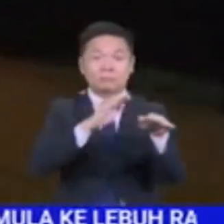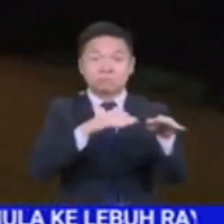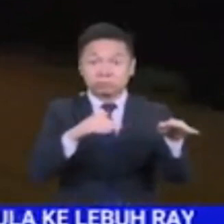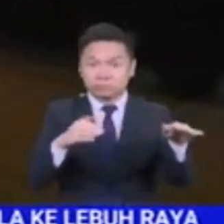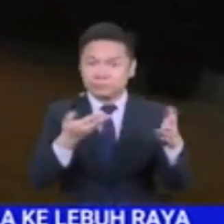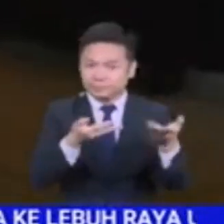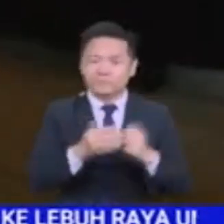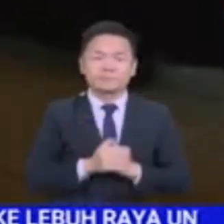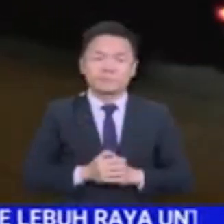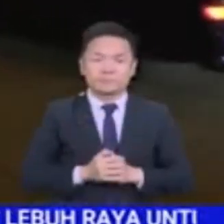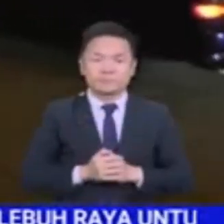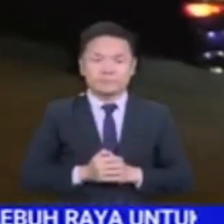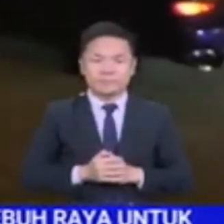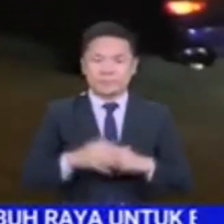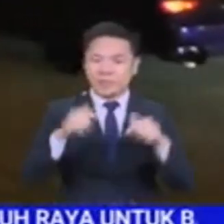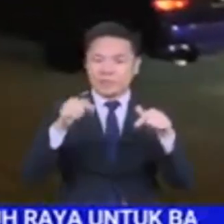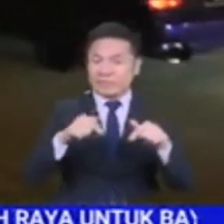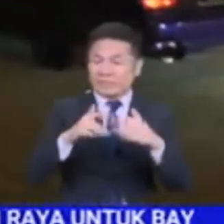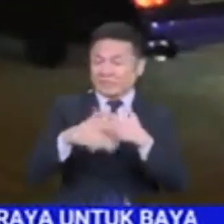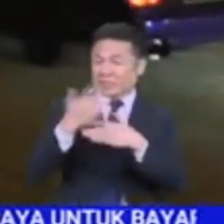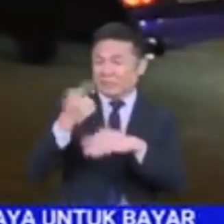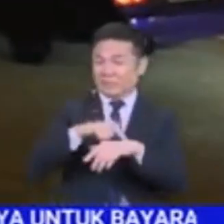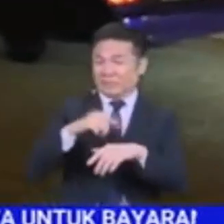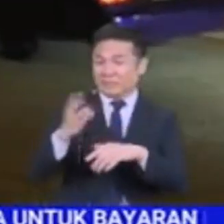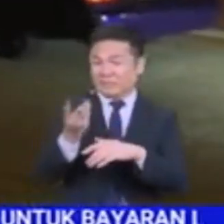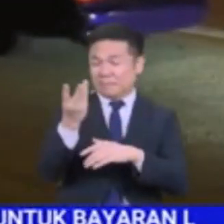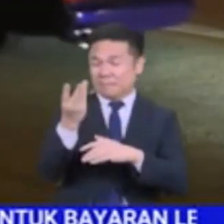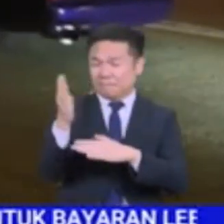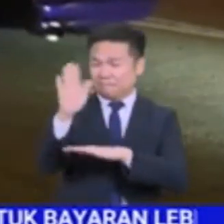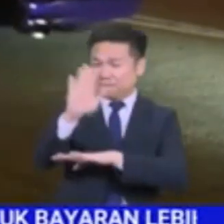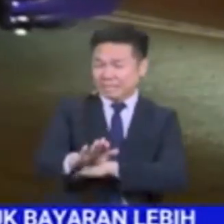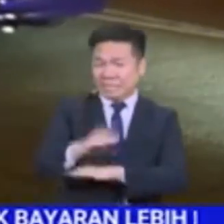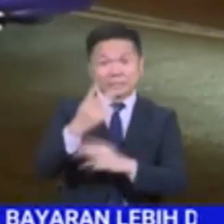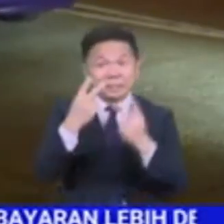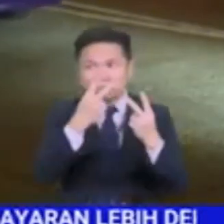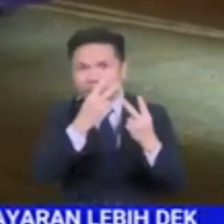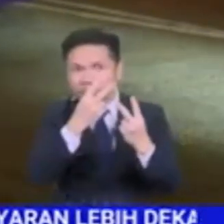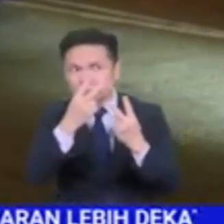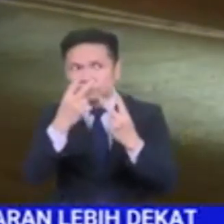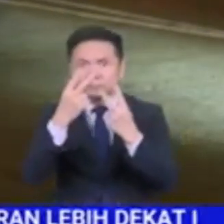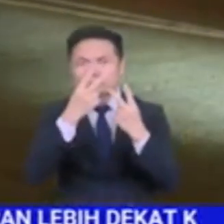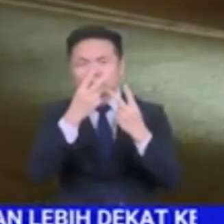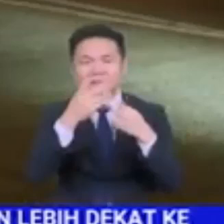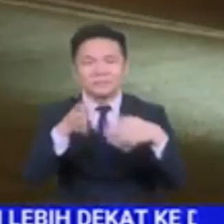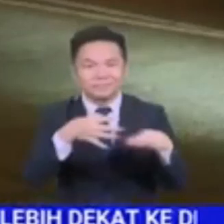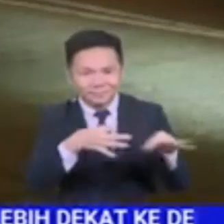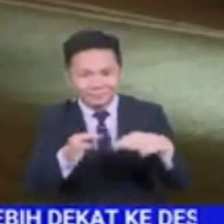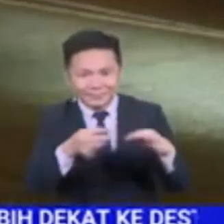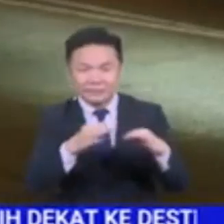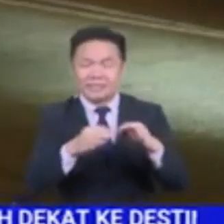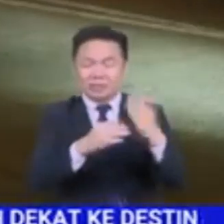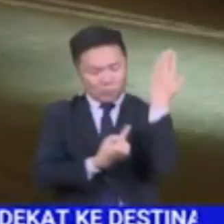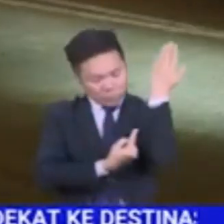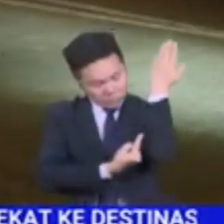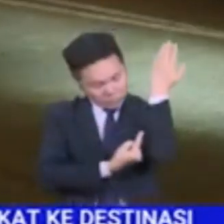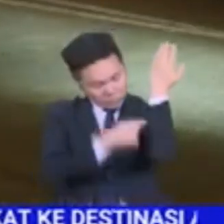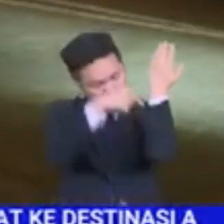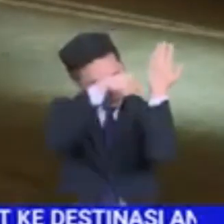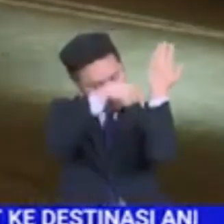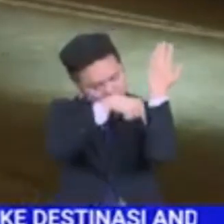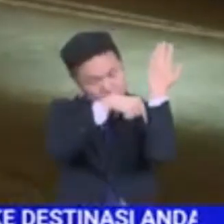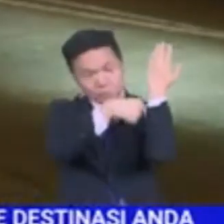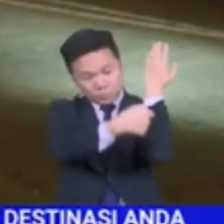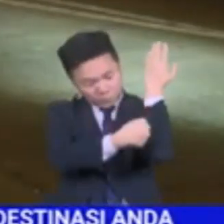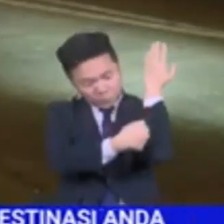di sini. Saya berada di sini seawal jam 6 petang dan apa yang saya dapat kongsikan ialah aliran trafik menghala ke ibu negara